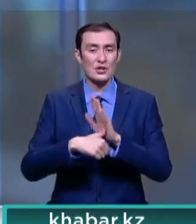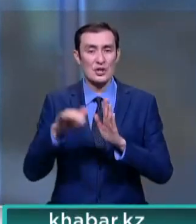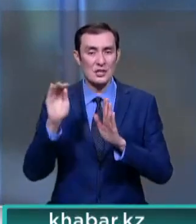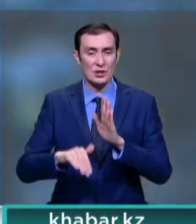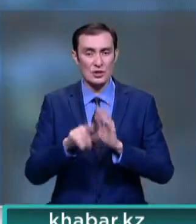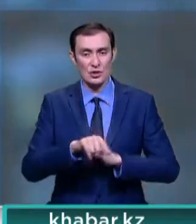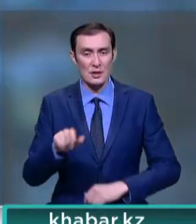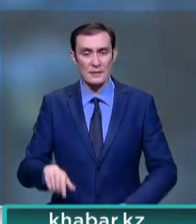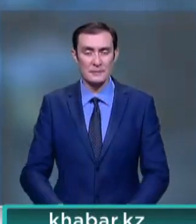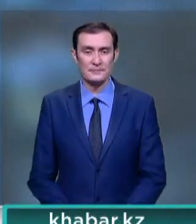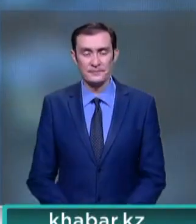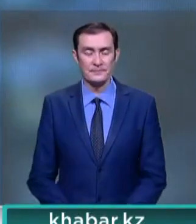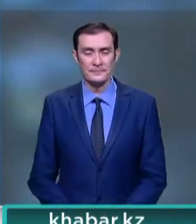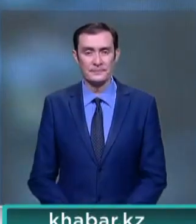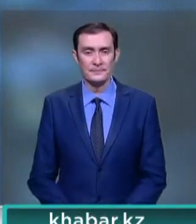тысяч.